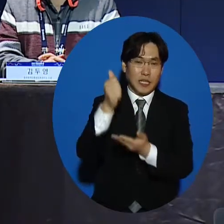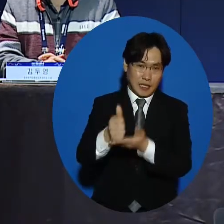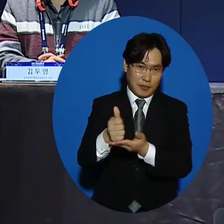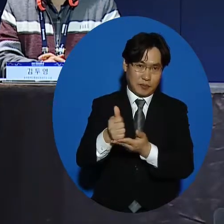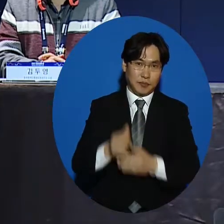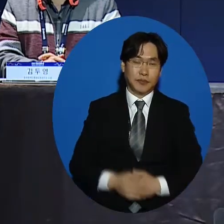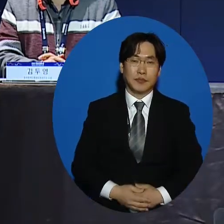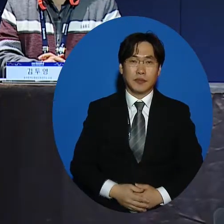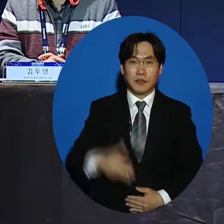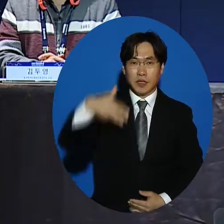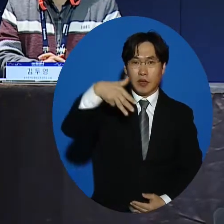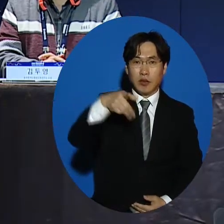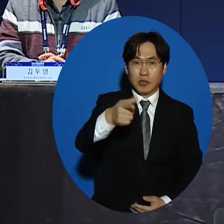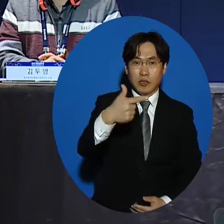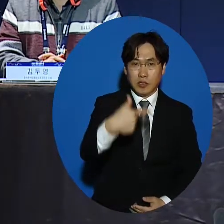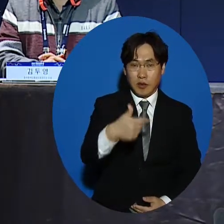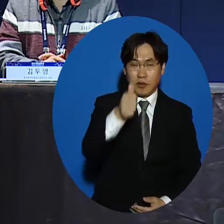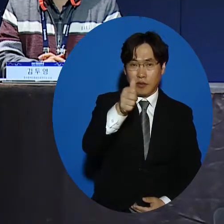천혜란